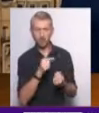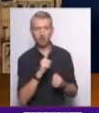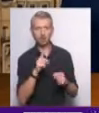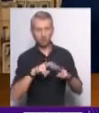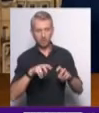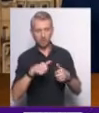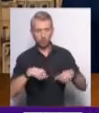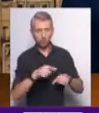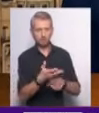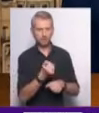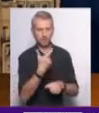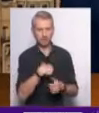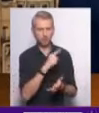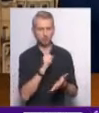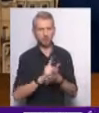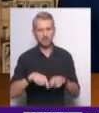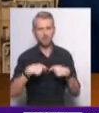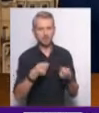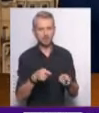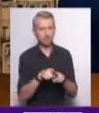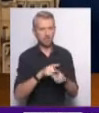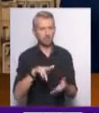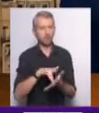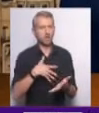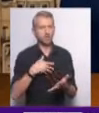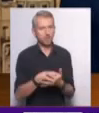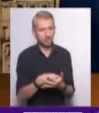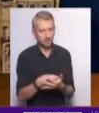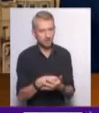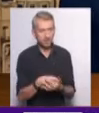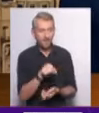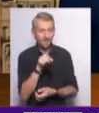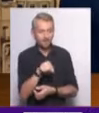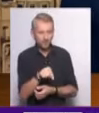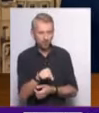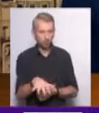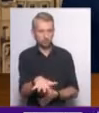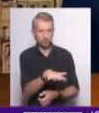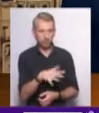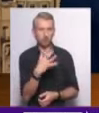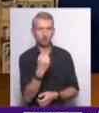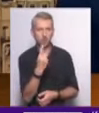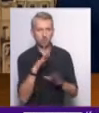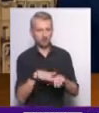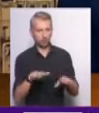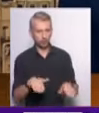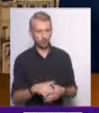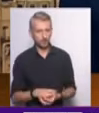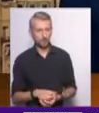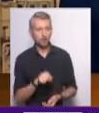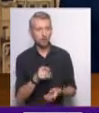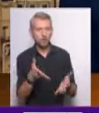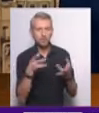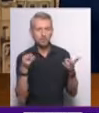вони взяли на себе зобов'язання передати так само в комунальну власність. В цьому ж приблизно мікрорайоні ще один садочок. І тут чітко